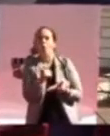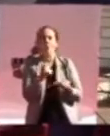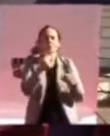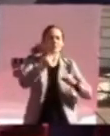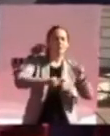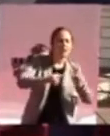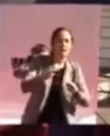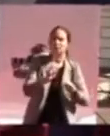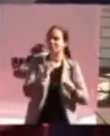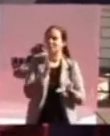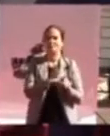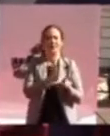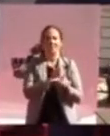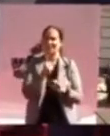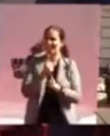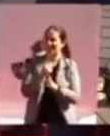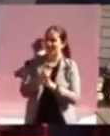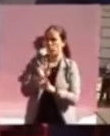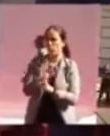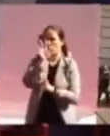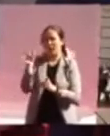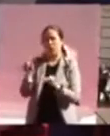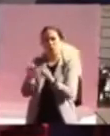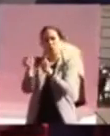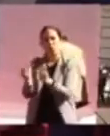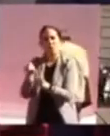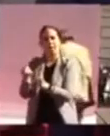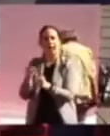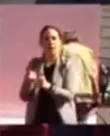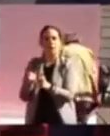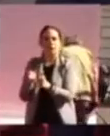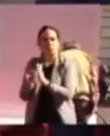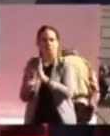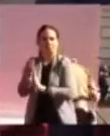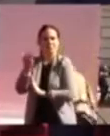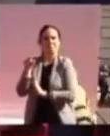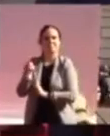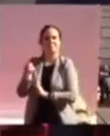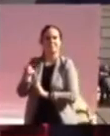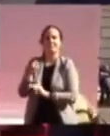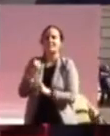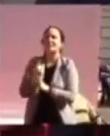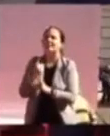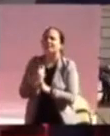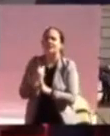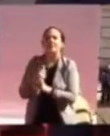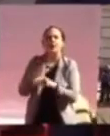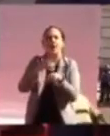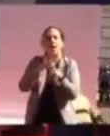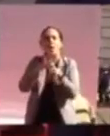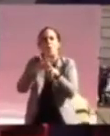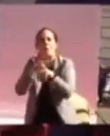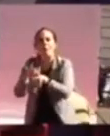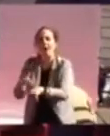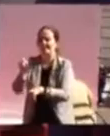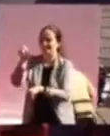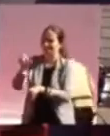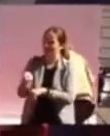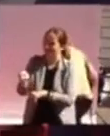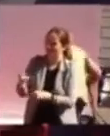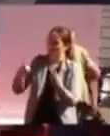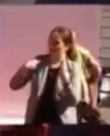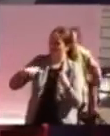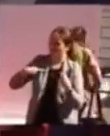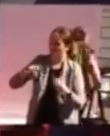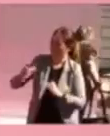altro orizzontale di accompagnamento delle esigenze della vita delle persone da quando nascono fino alla fine della loro